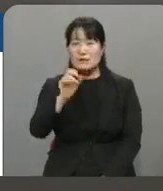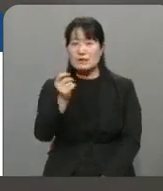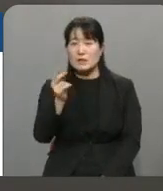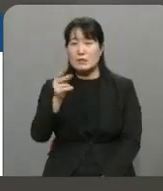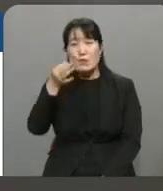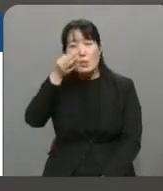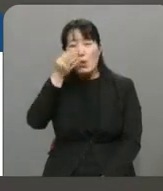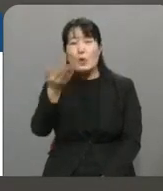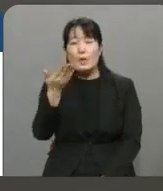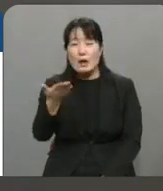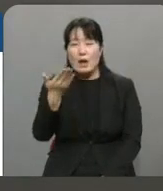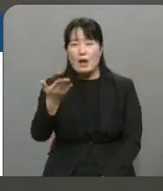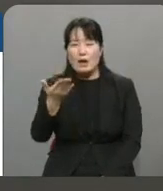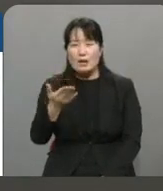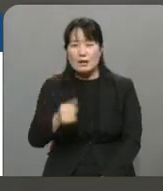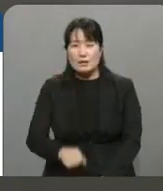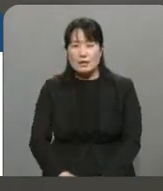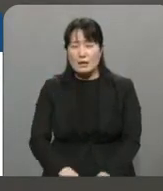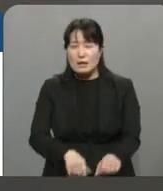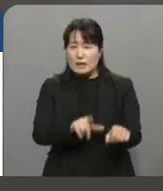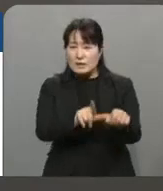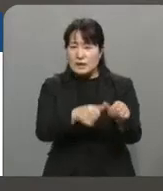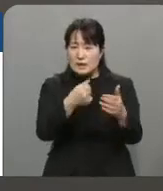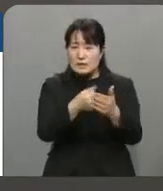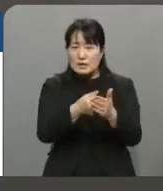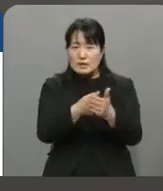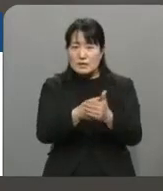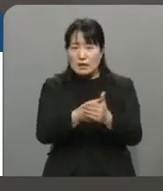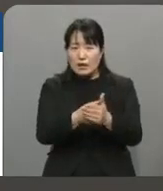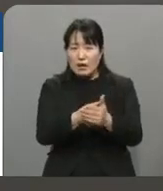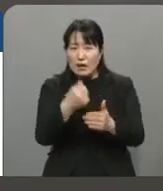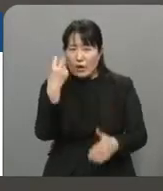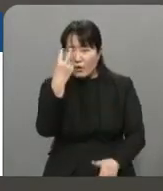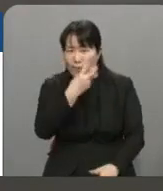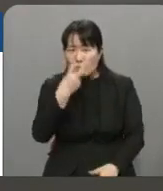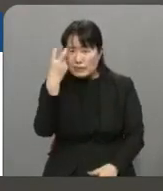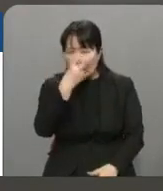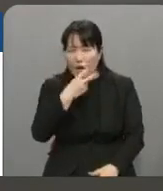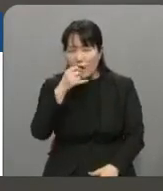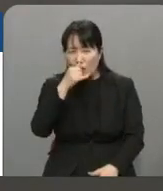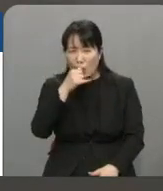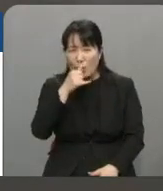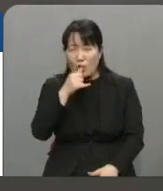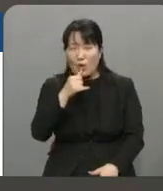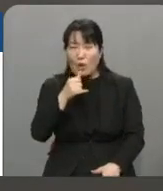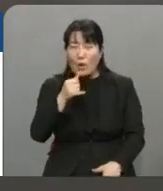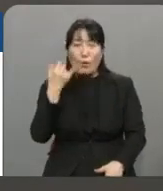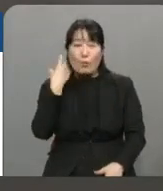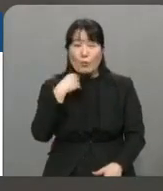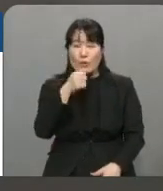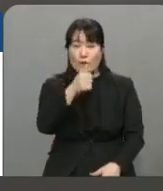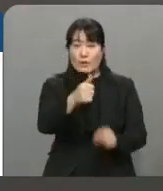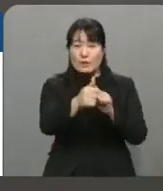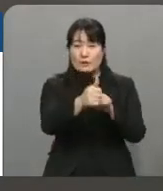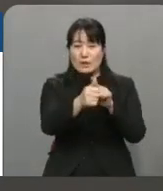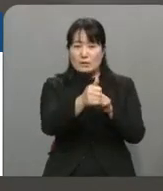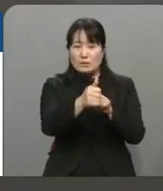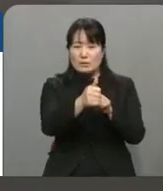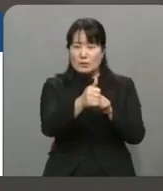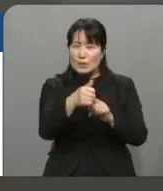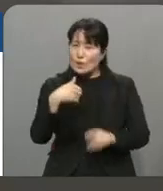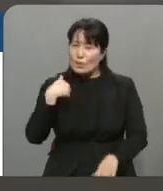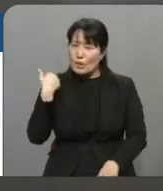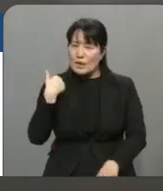기간을 정해서 이 사이를 보여달라고 했는데 그 업주가 보여줬어요. 그 업주가 혹시 모를 걸 대비해서